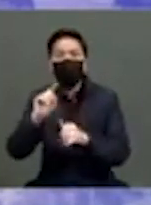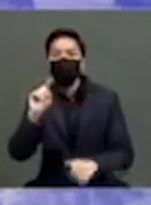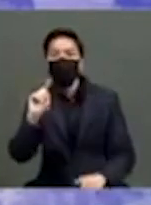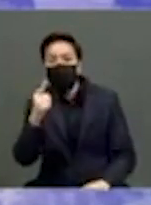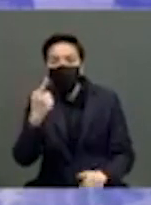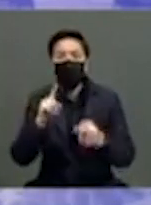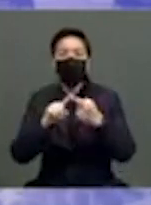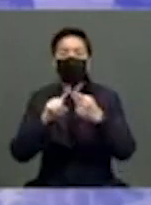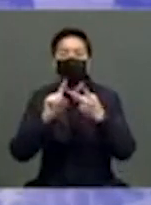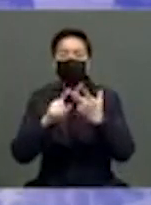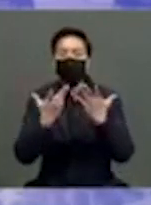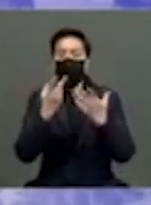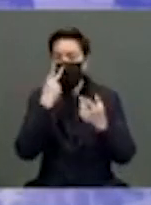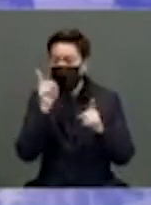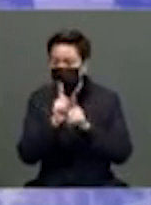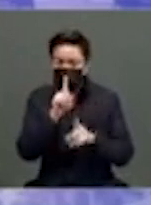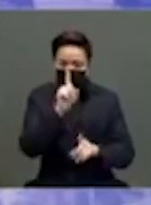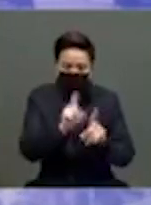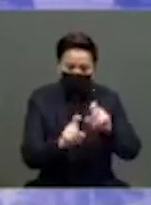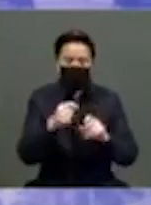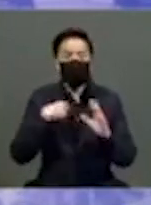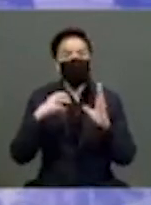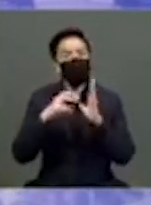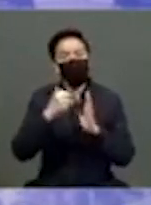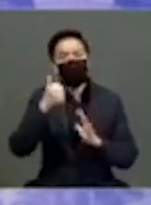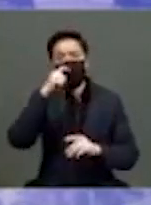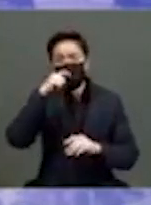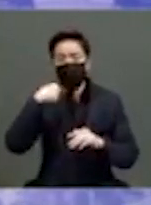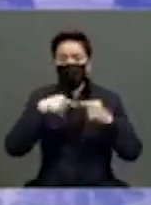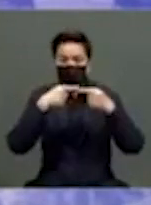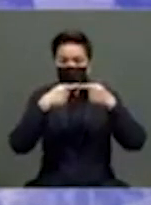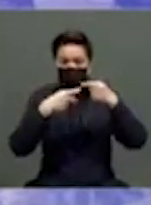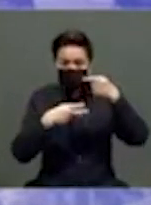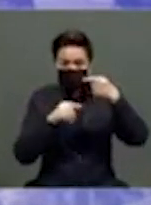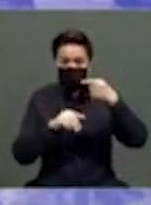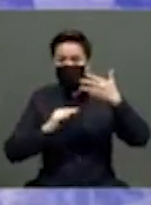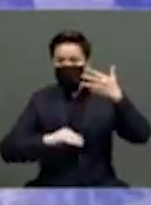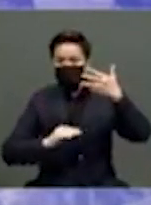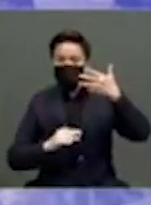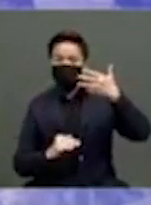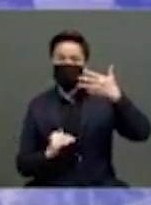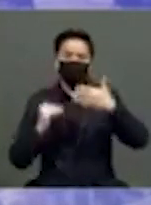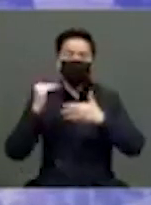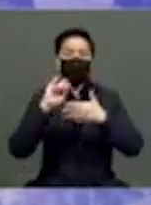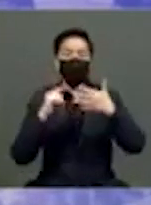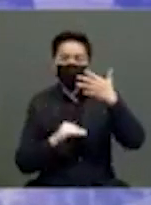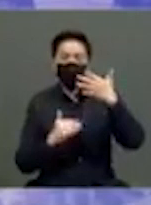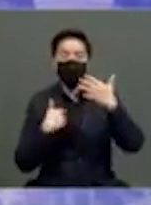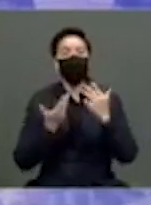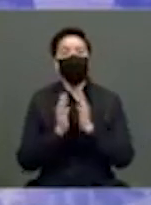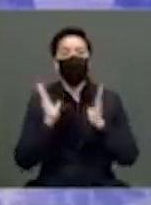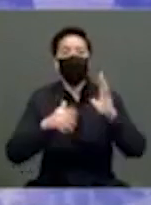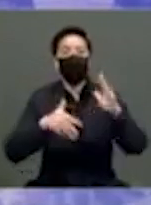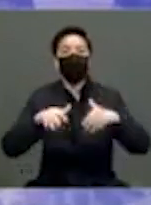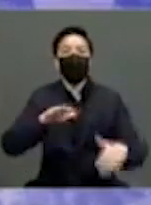ต้องมาดูเรื่องของยอดดับของการตายก็โชคดีว่าเราก็ยังมาอยู่ในลำดับหลังๆอยู่นะครับก็ต้องขอขอบพระคุณพี่น้อง